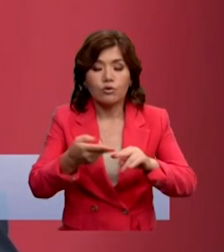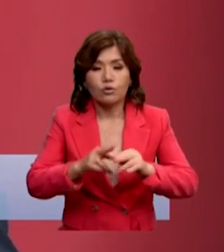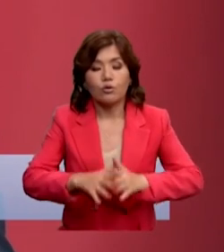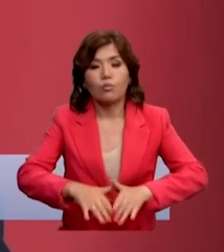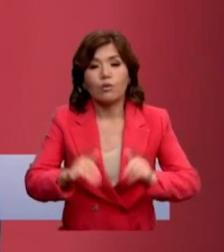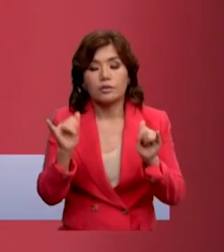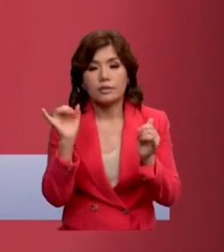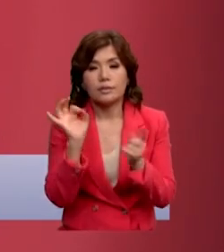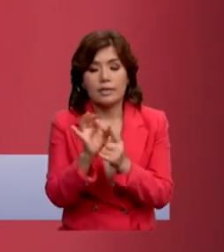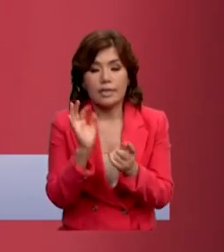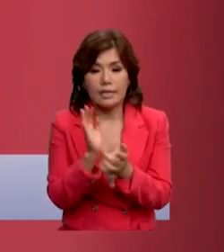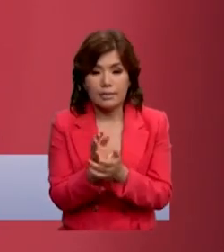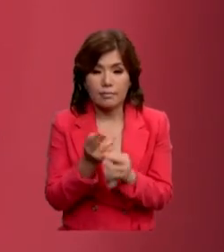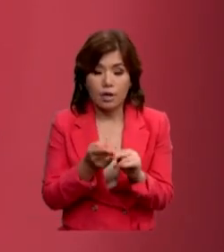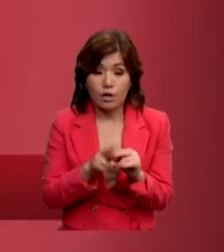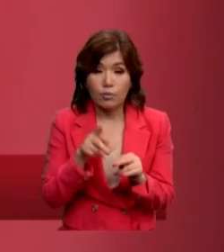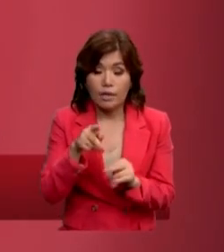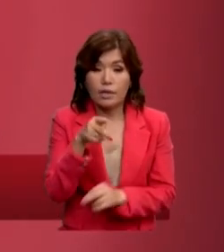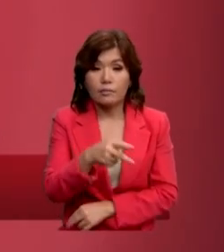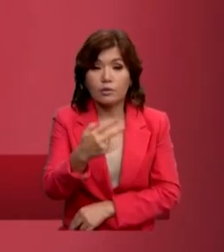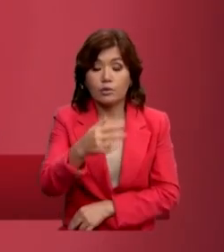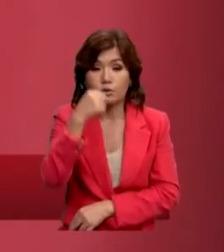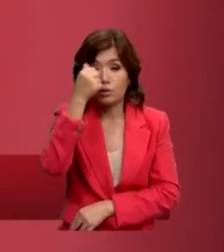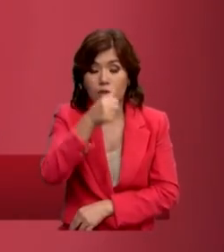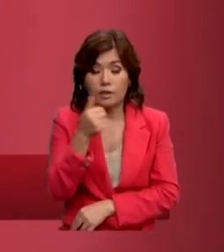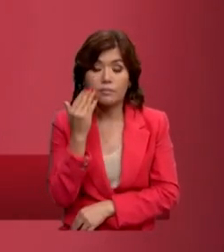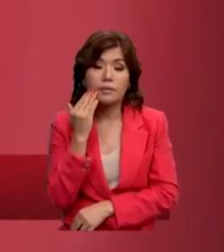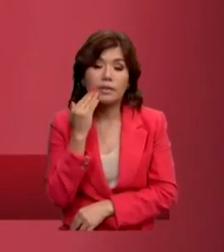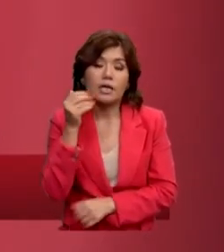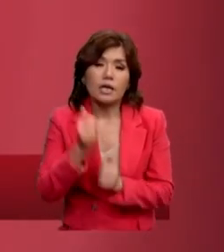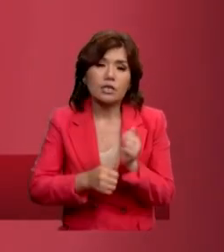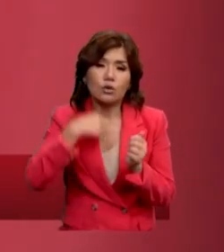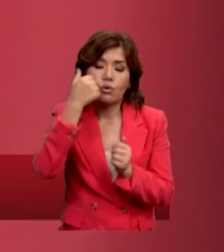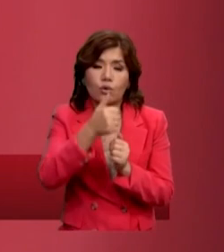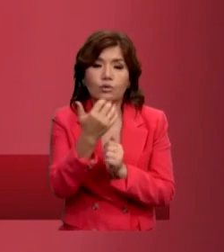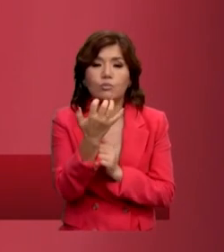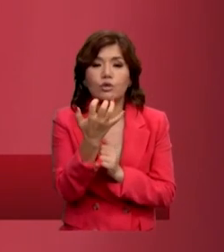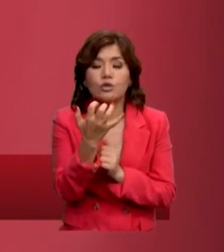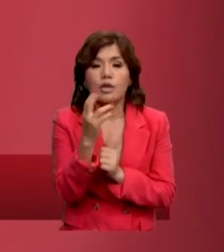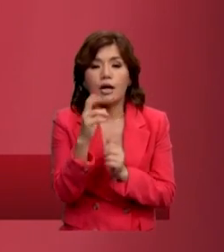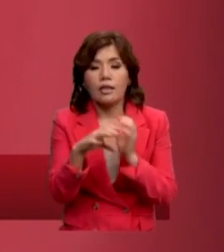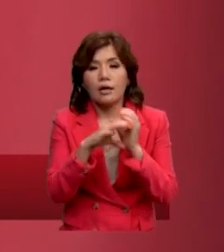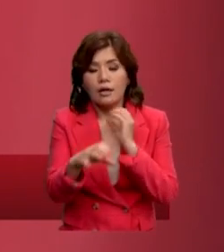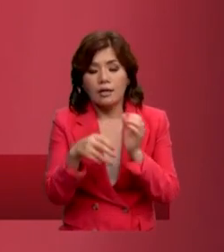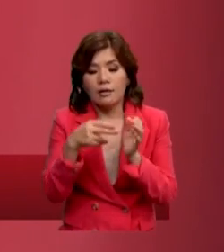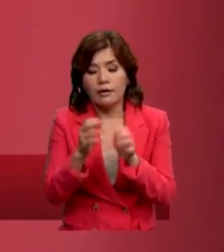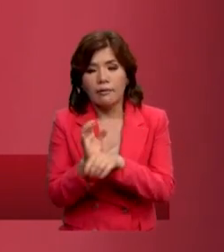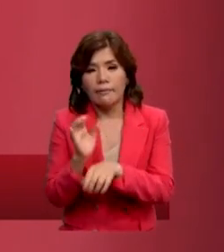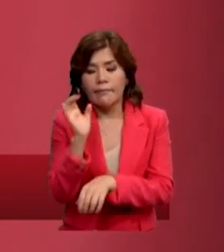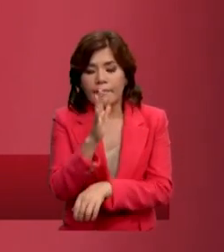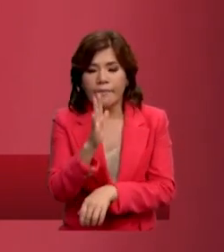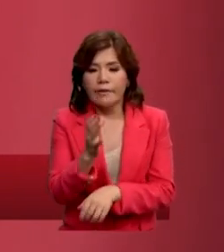арттыруды көздеп отыр. Осы бағыт арқылы 2030 жылға қарай жыл сайын 500 мың контейнерге дейін жүк жөнелтіледі. Оған